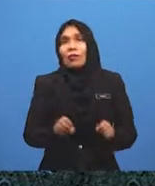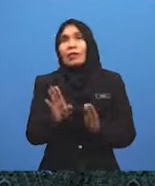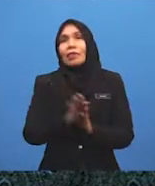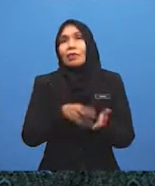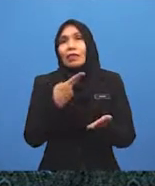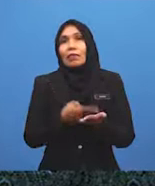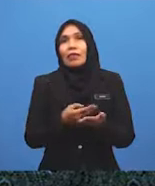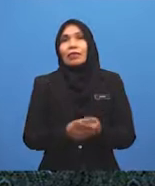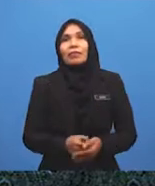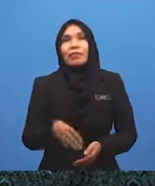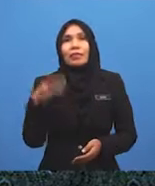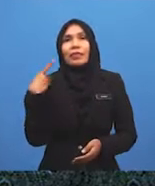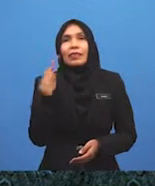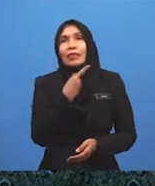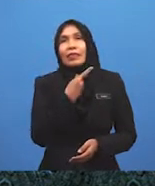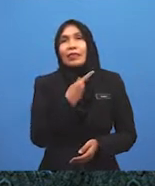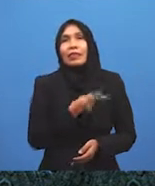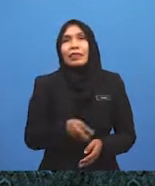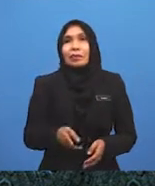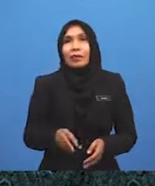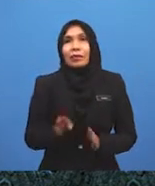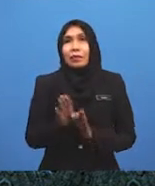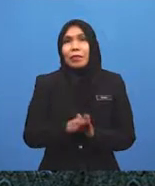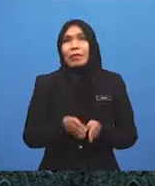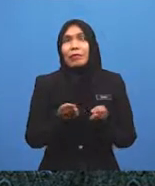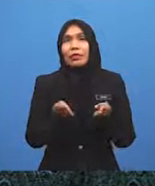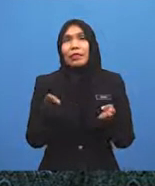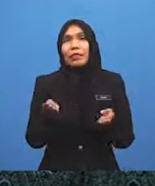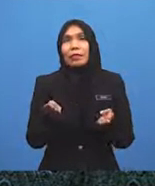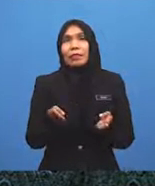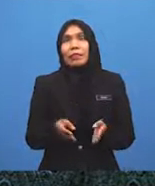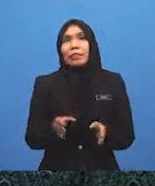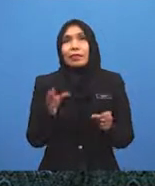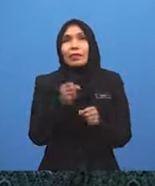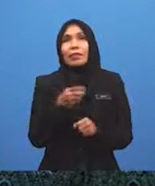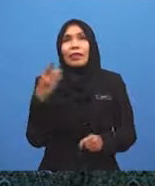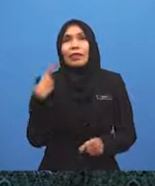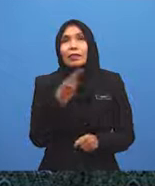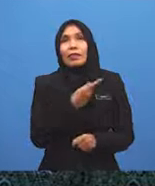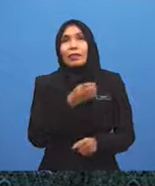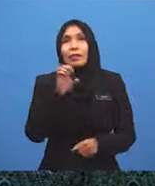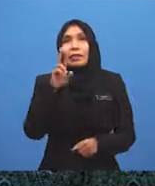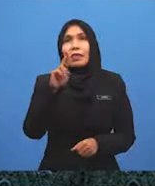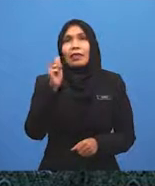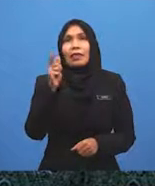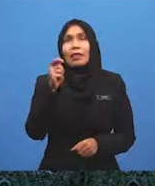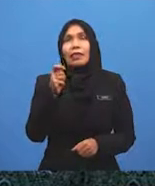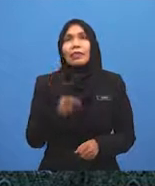berhemah. Kita patut berbudi bahasa, dapat kita erat